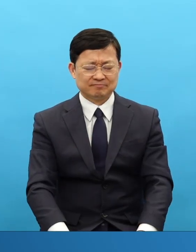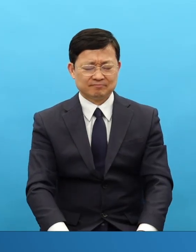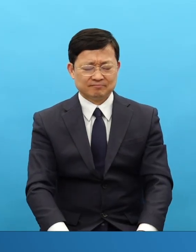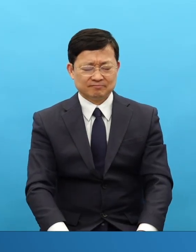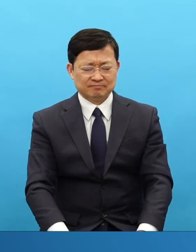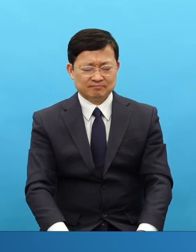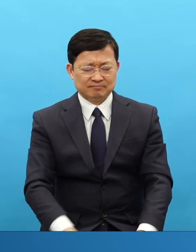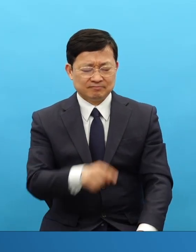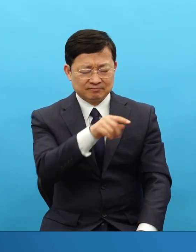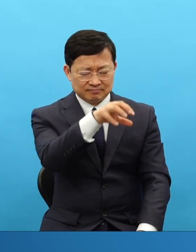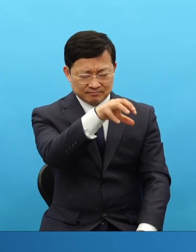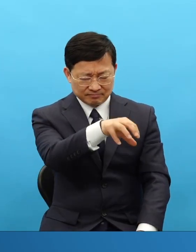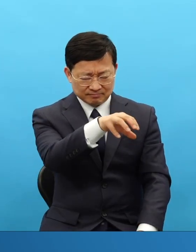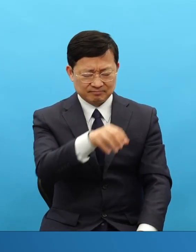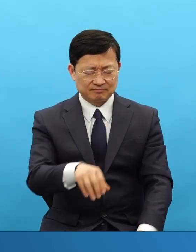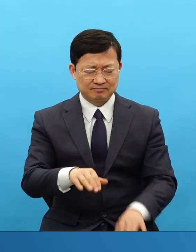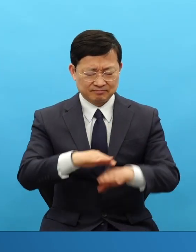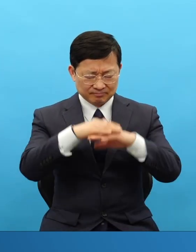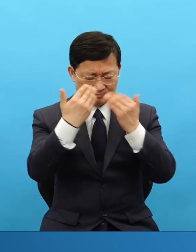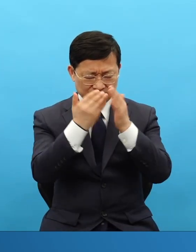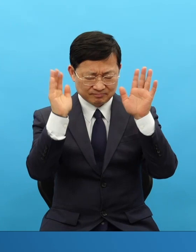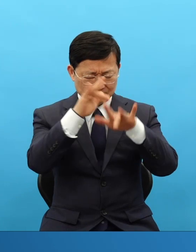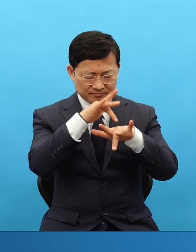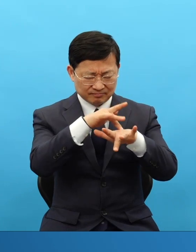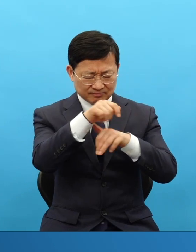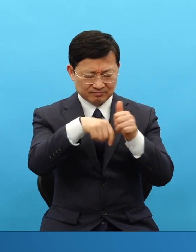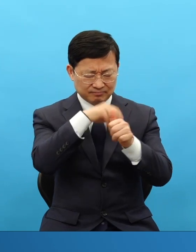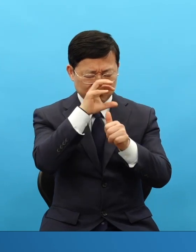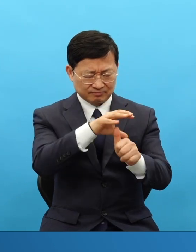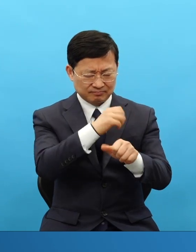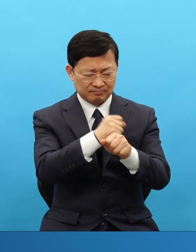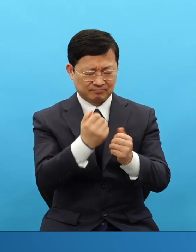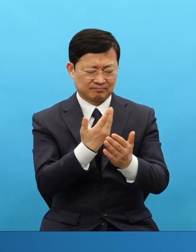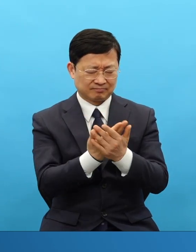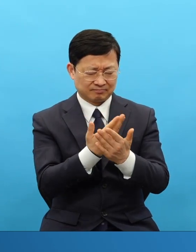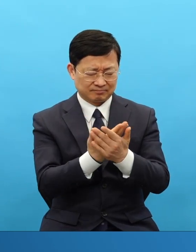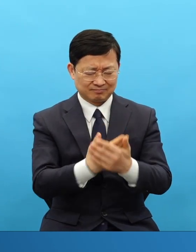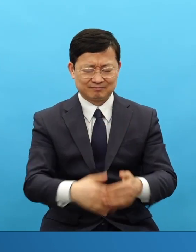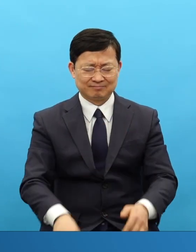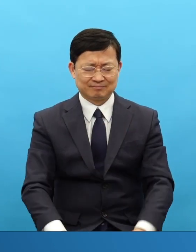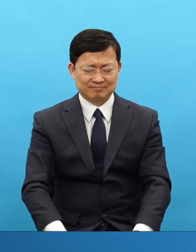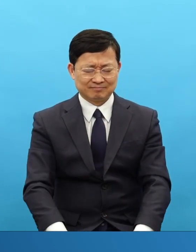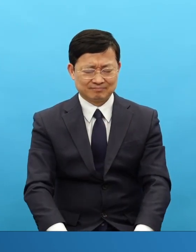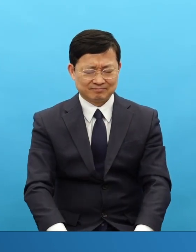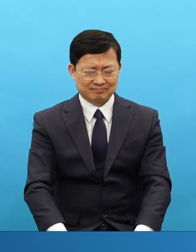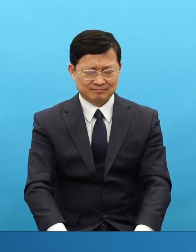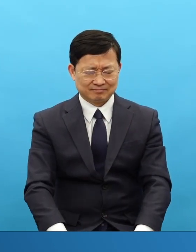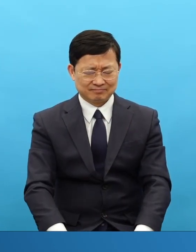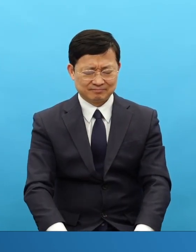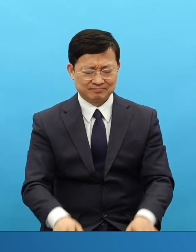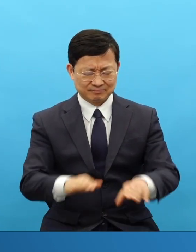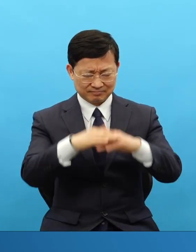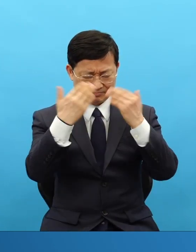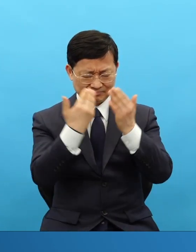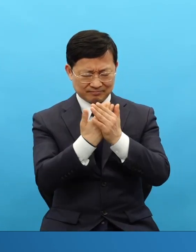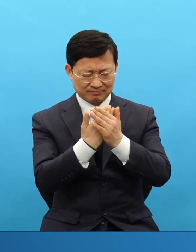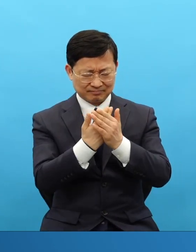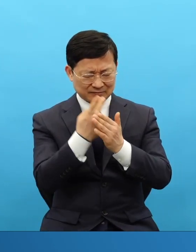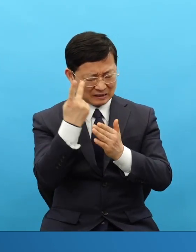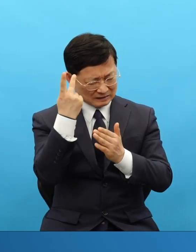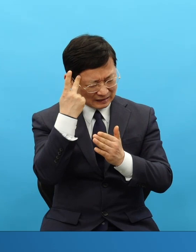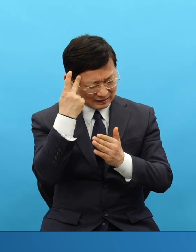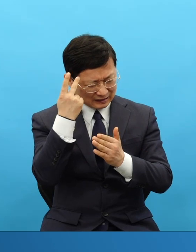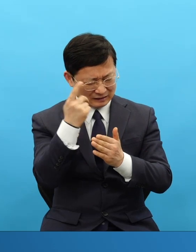그곳에 모든 허감이 결박되게 하옵소서 모든 이념이